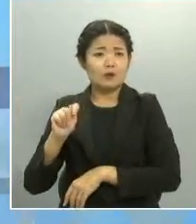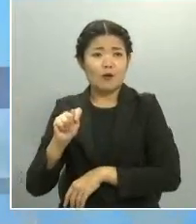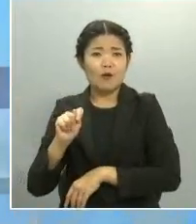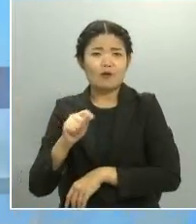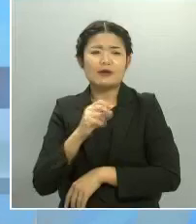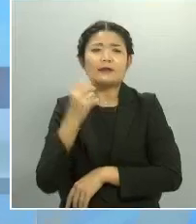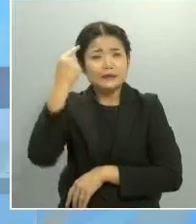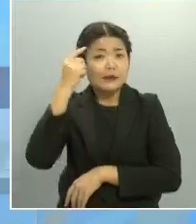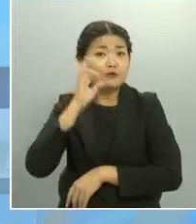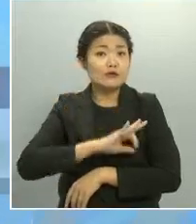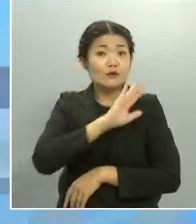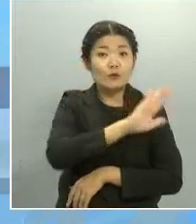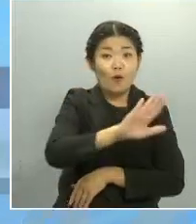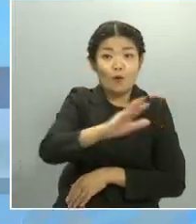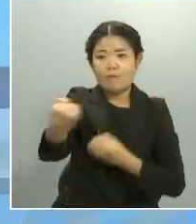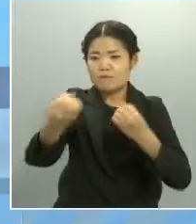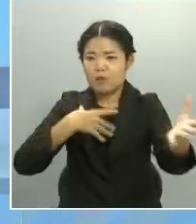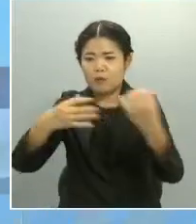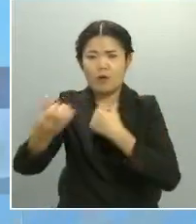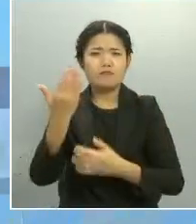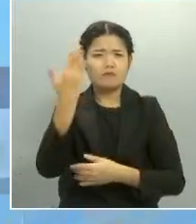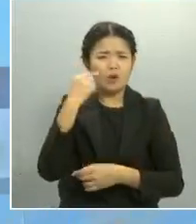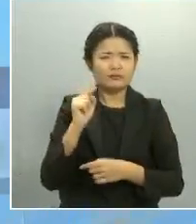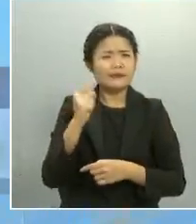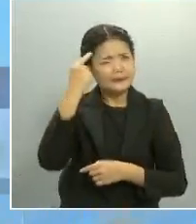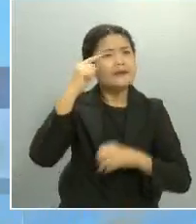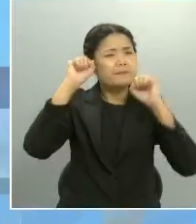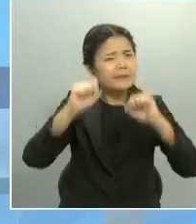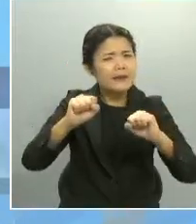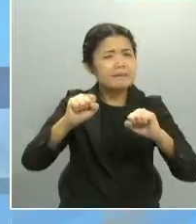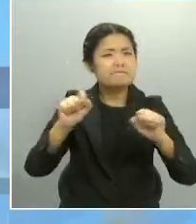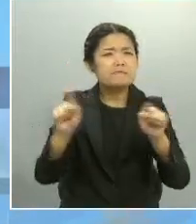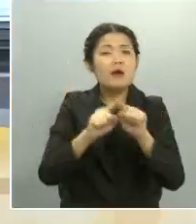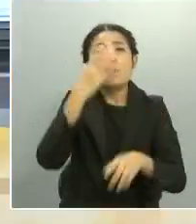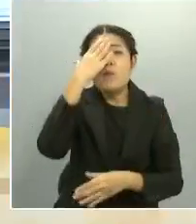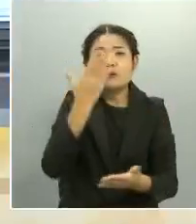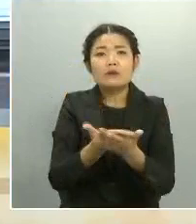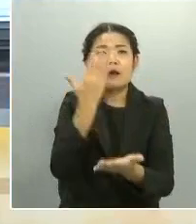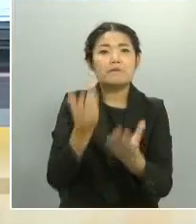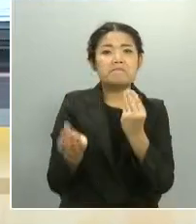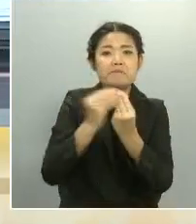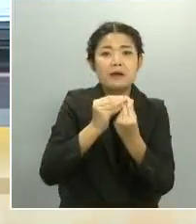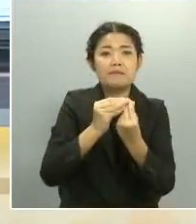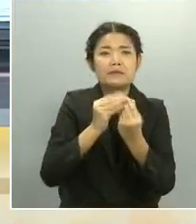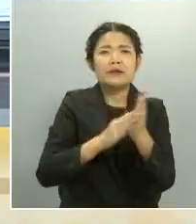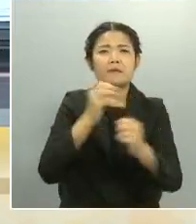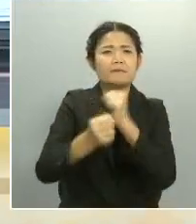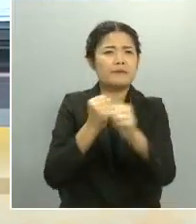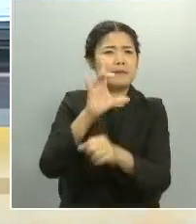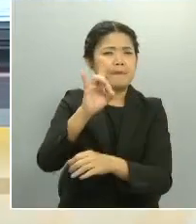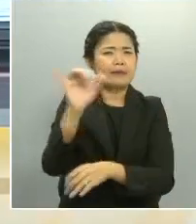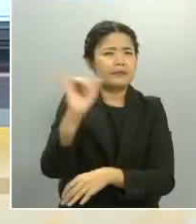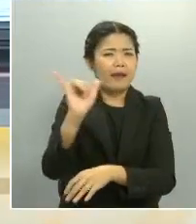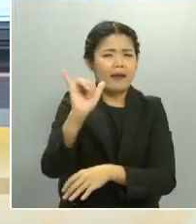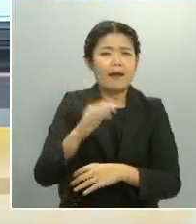แต่ที่เปิดรับฟังไปก่อนหน้าเห็นสอดคล้องเขาไม่ได้ขึ้นมา 8ปีก็คงจะต้องขึ้นน้ำมันก็แพงค่าครองชีพ